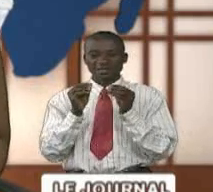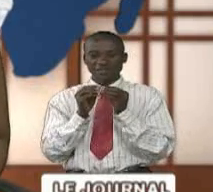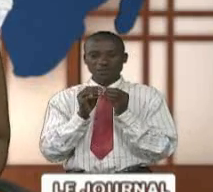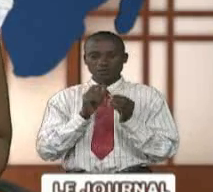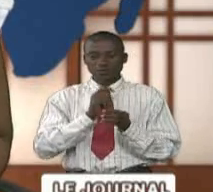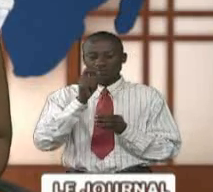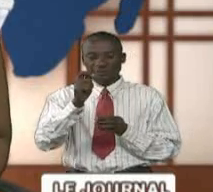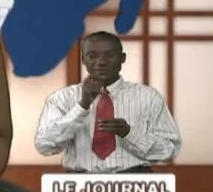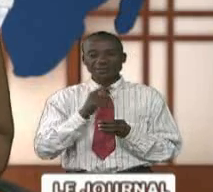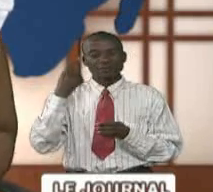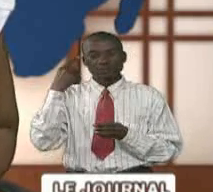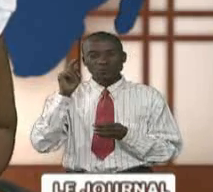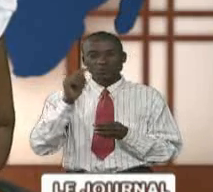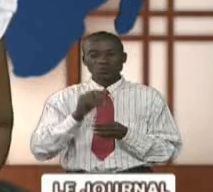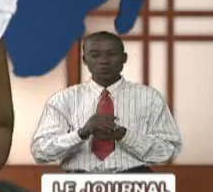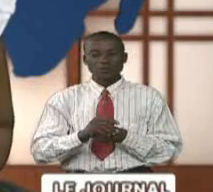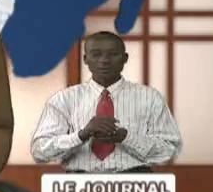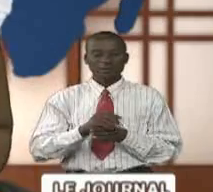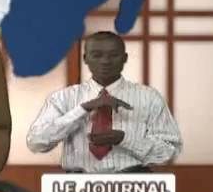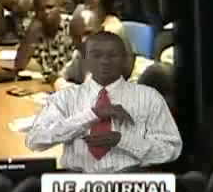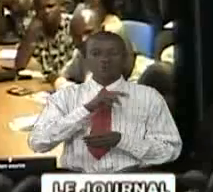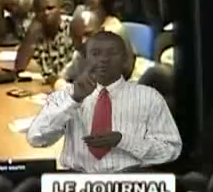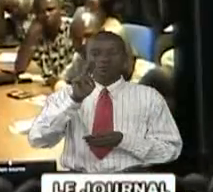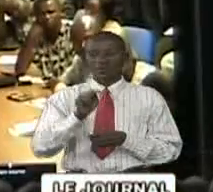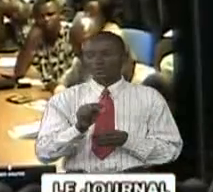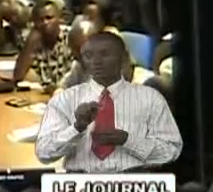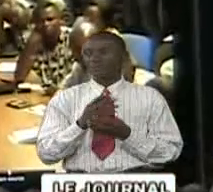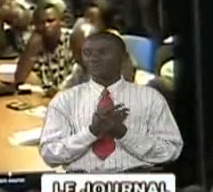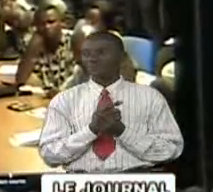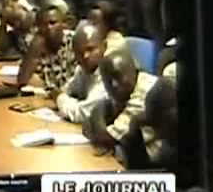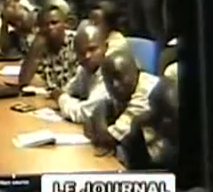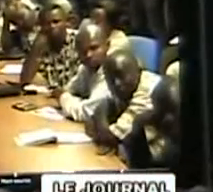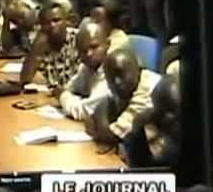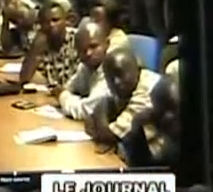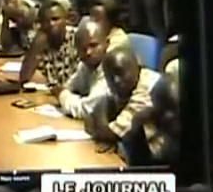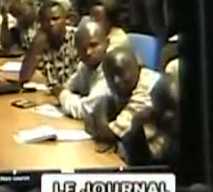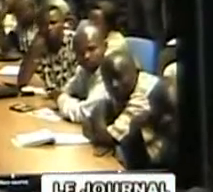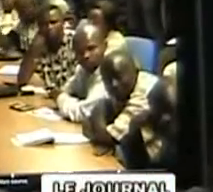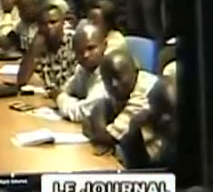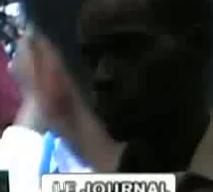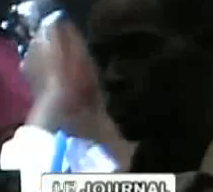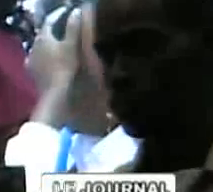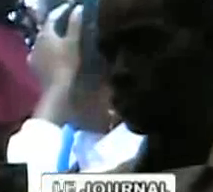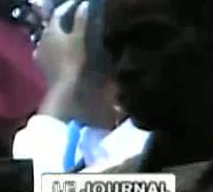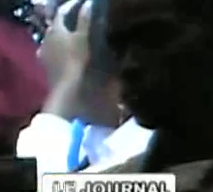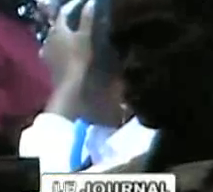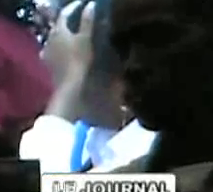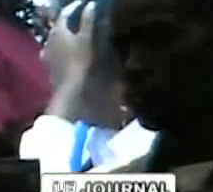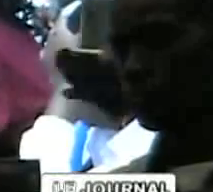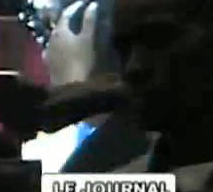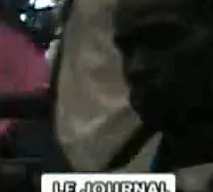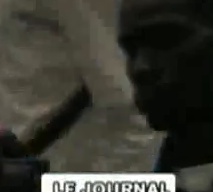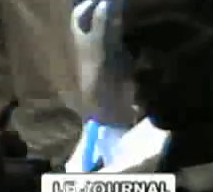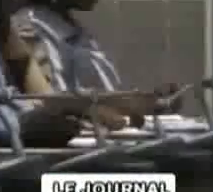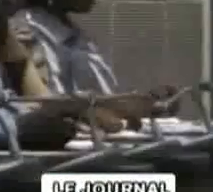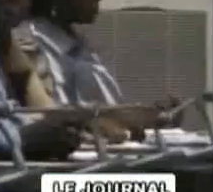de la MONUSCO, nous dit Mamita Babongulu. La conférence de presse hebdomadaire de ce mercredi 30 avril